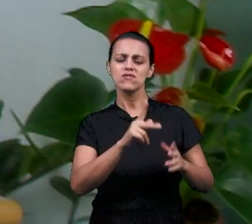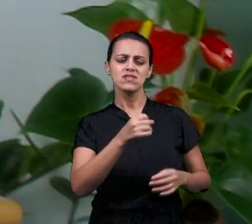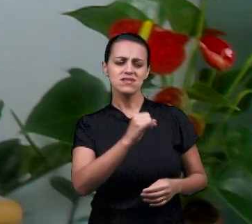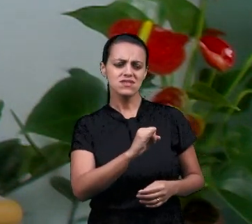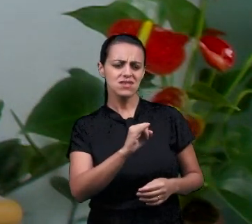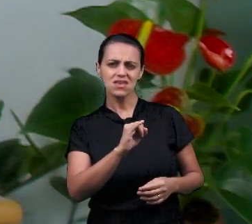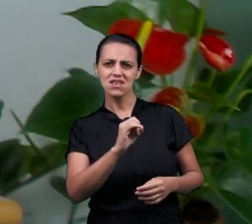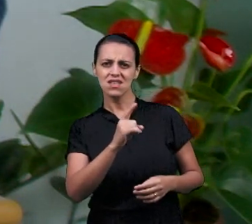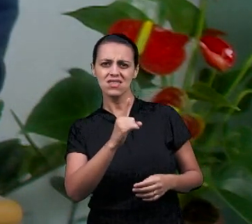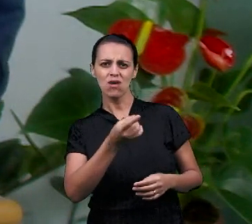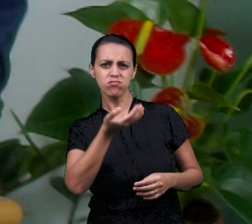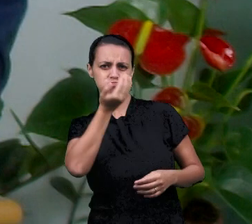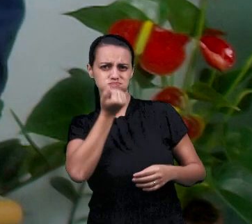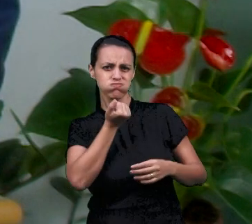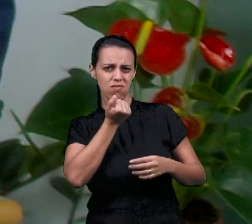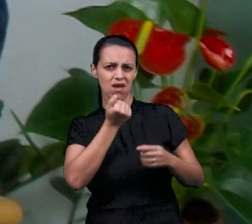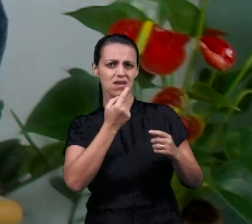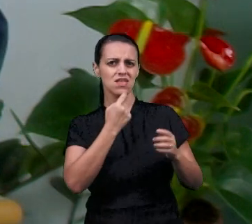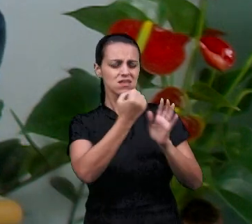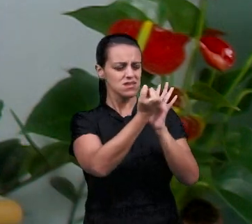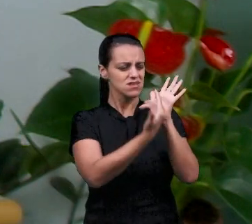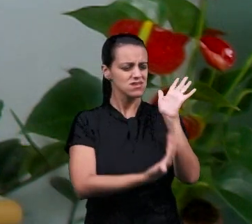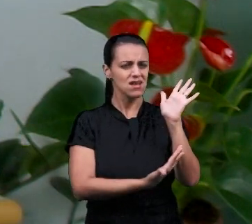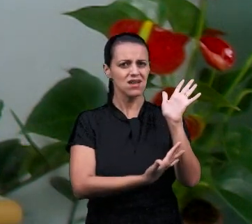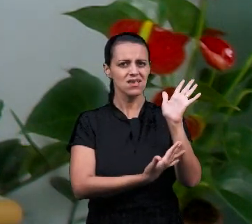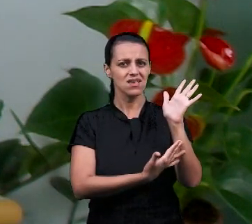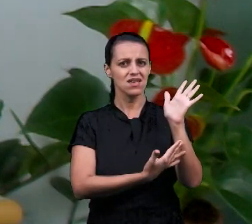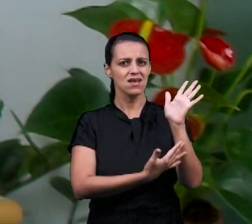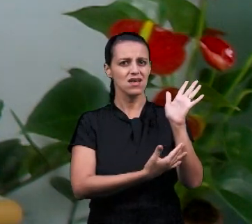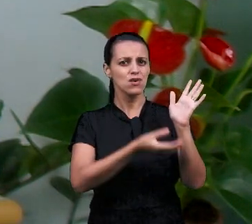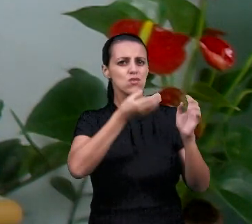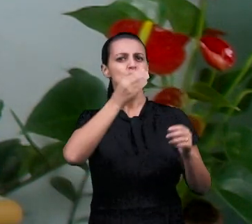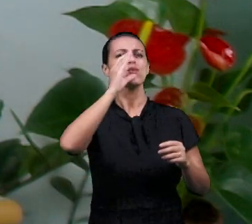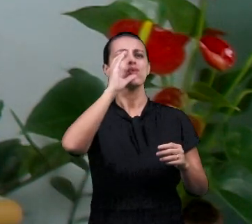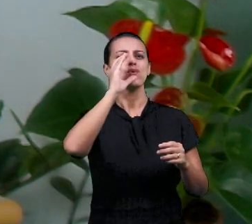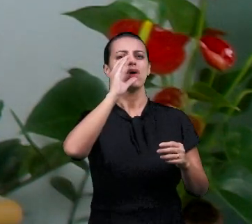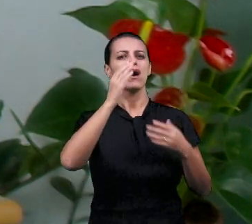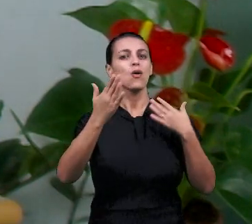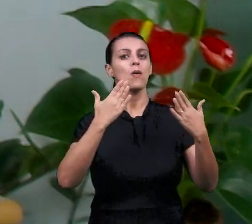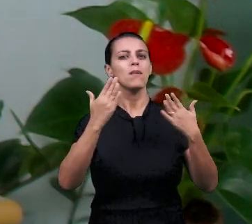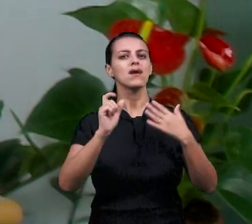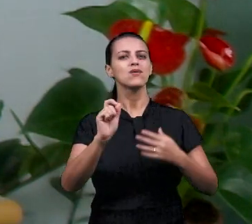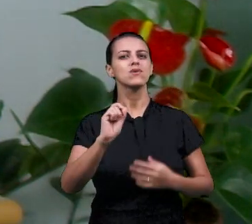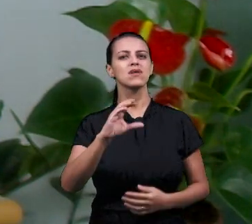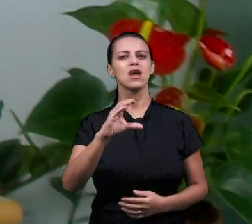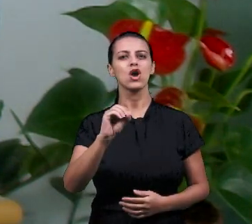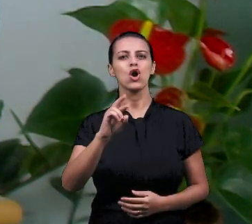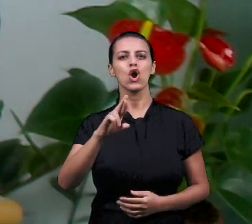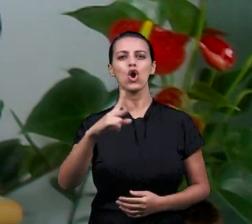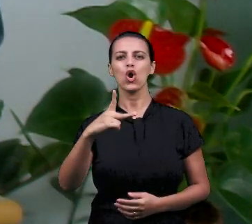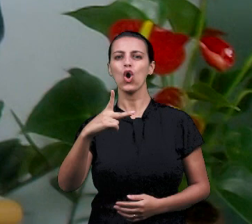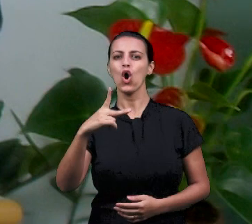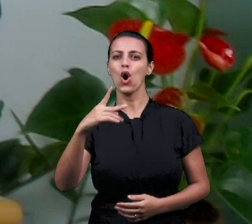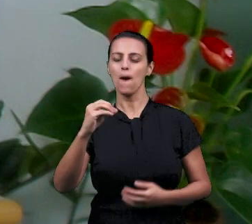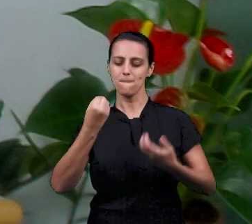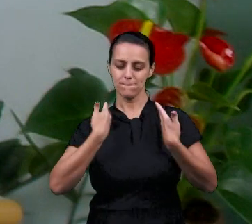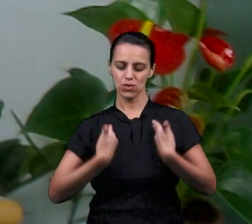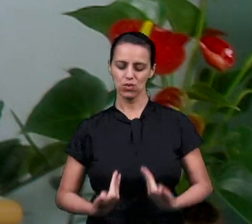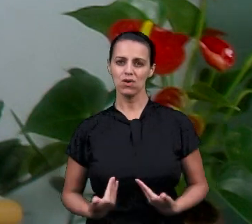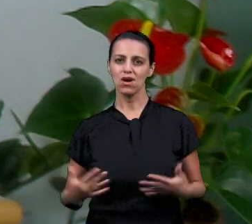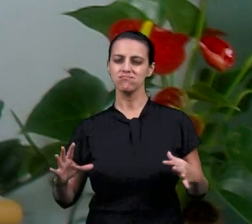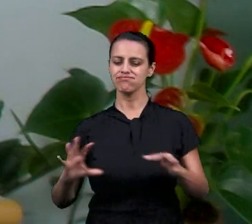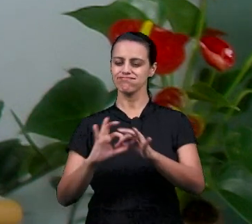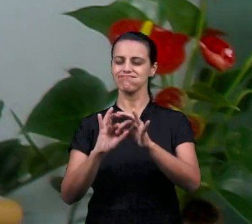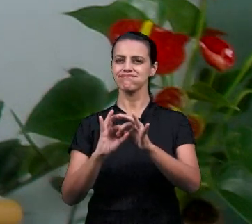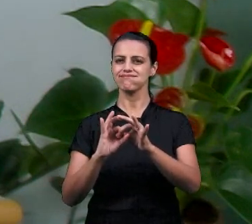sang n'a pas de partie en moi. C'est-à-dire, celui qui ne boit pas du corps, celui qui ne mange pas du corps, celui qui ne